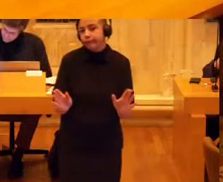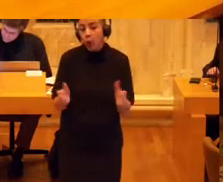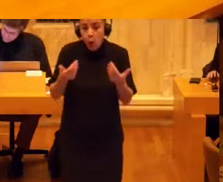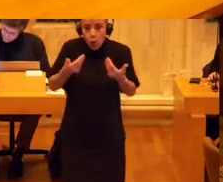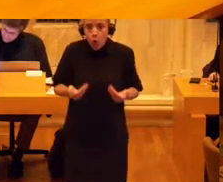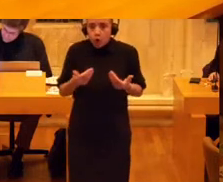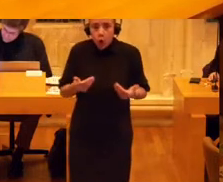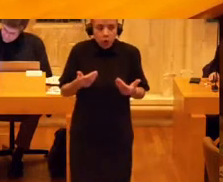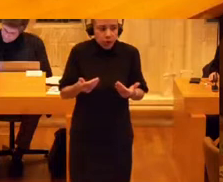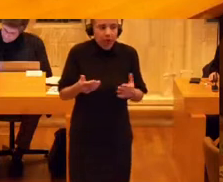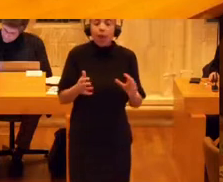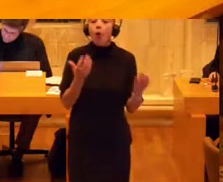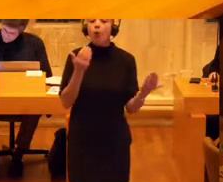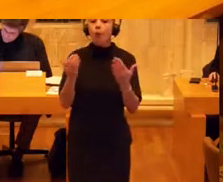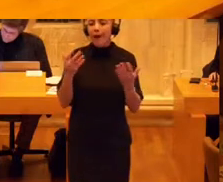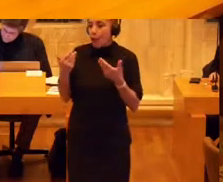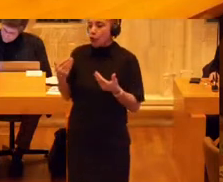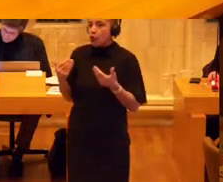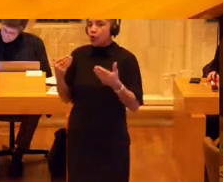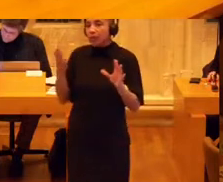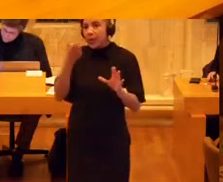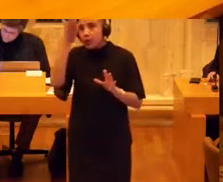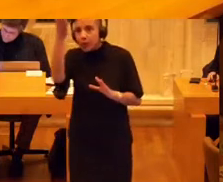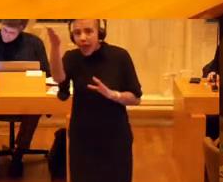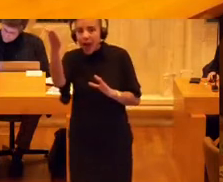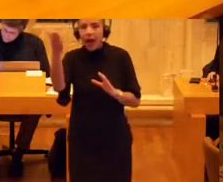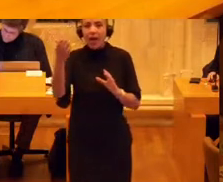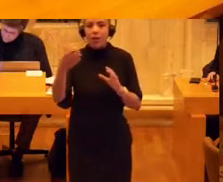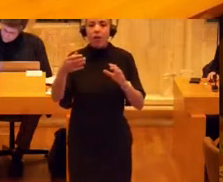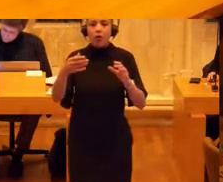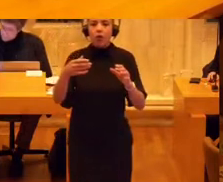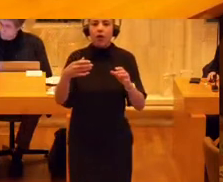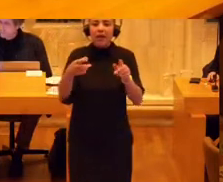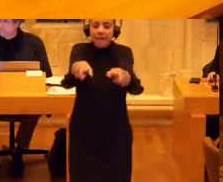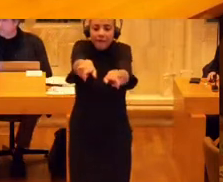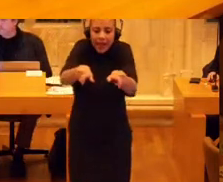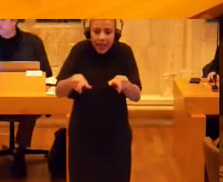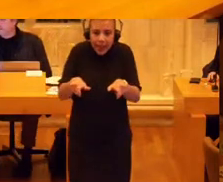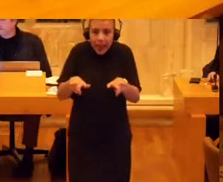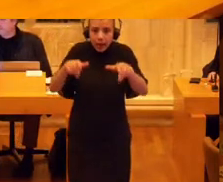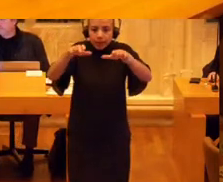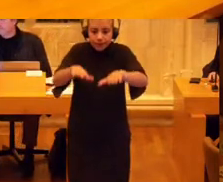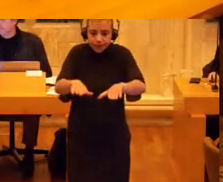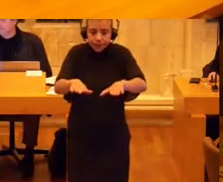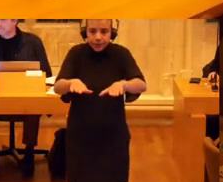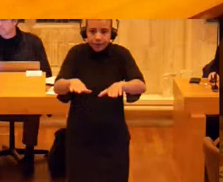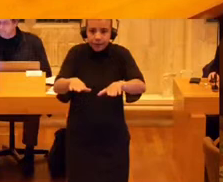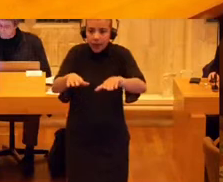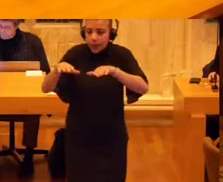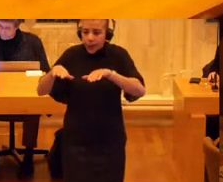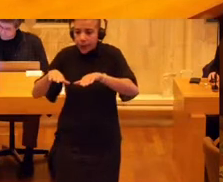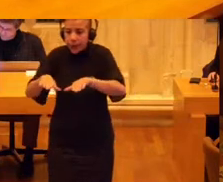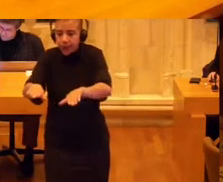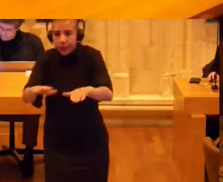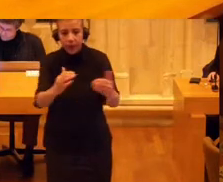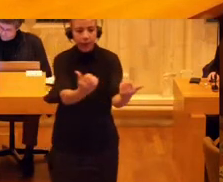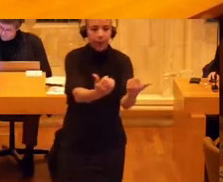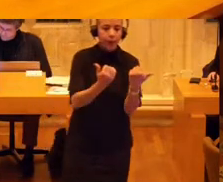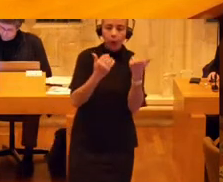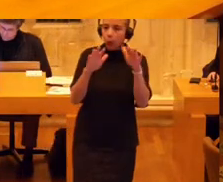il n'y a pas de changement. Aujourd'hui, il y a deux files. Il y aura toujours les tours à gauche, ils n'existent déjà plus. Ouais.